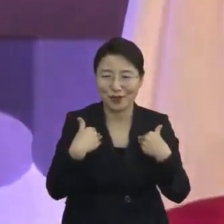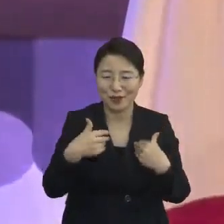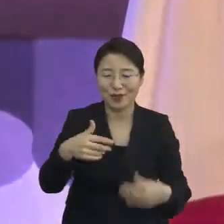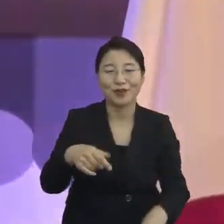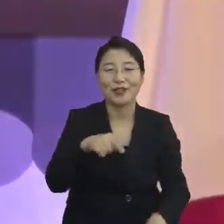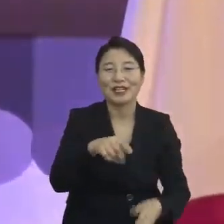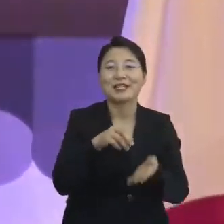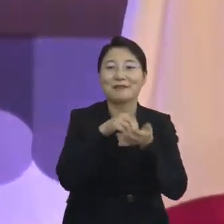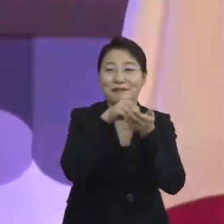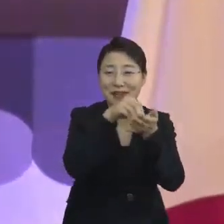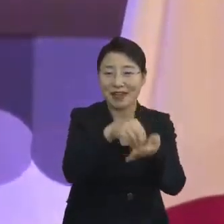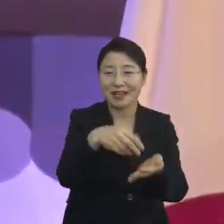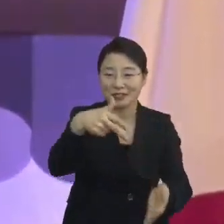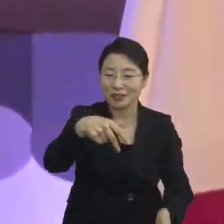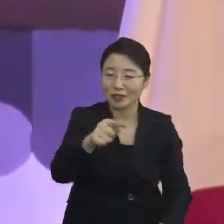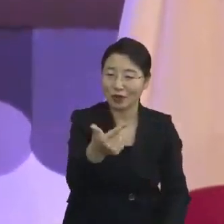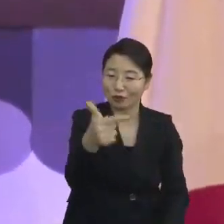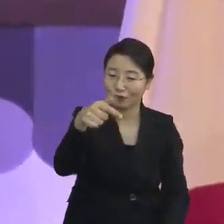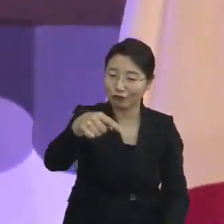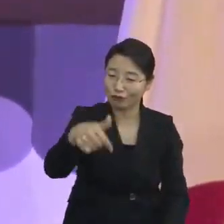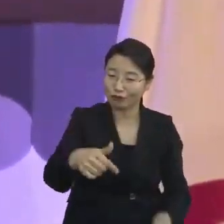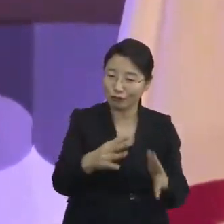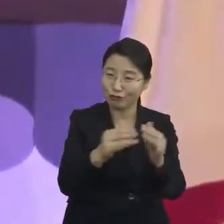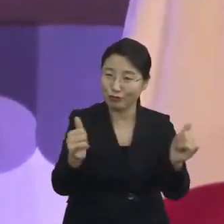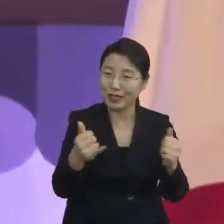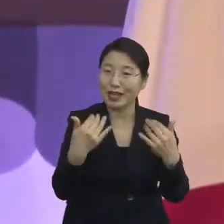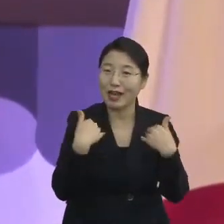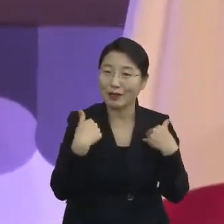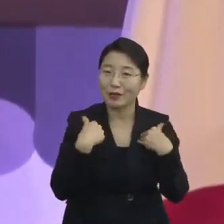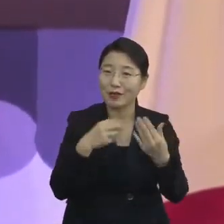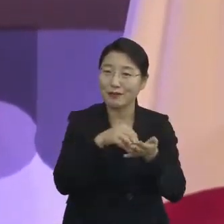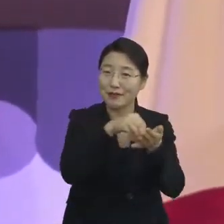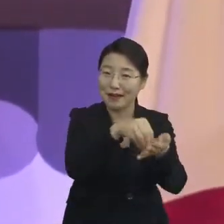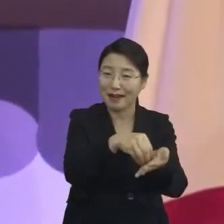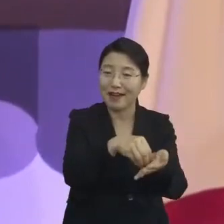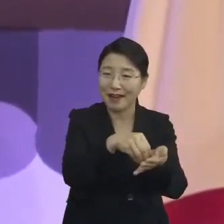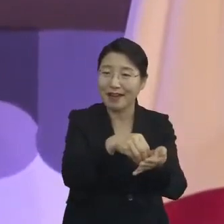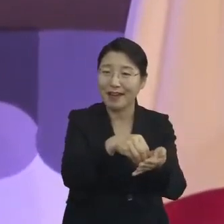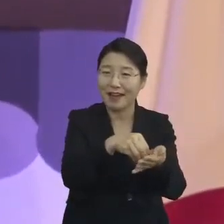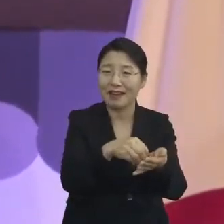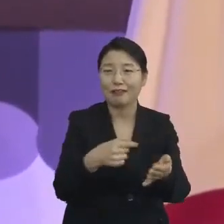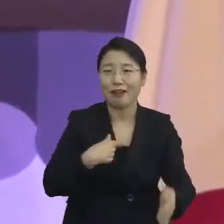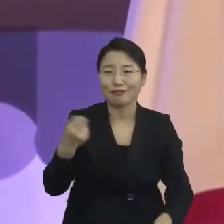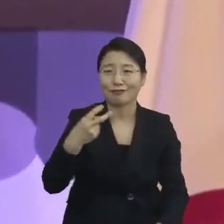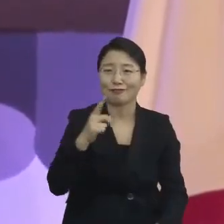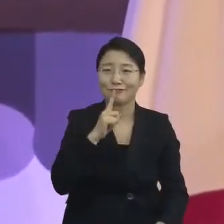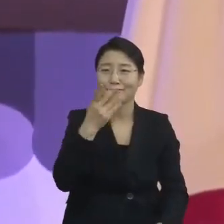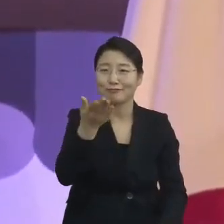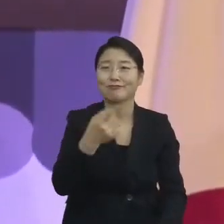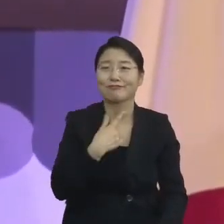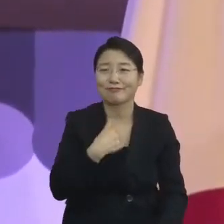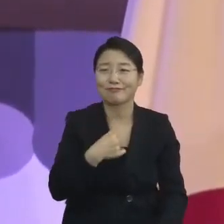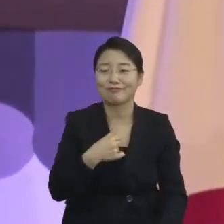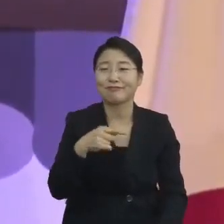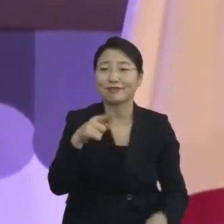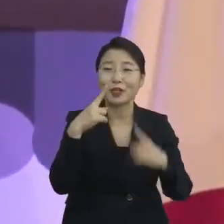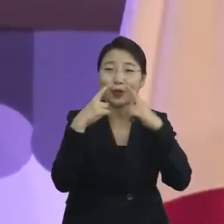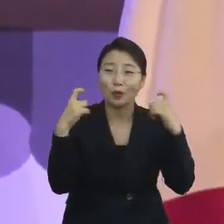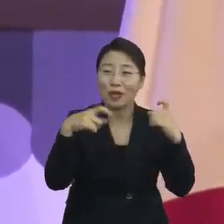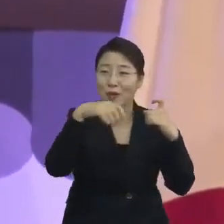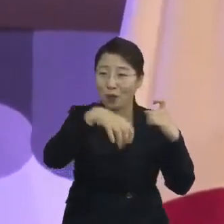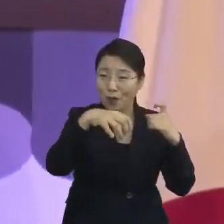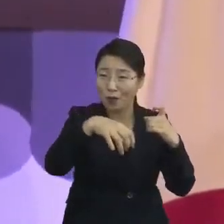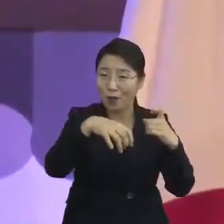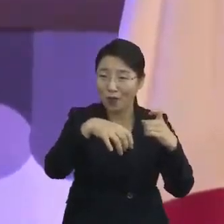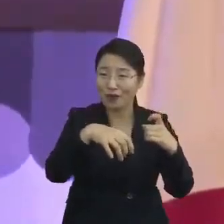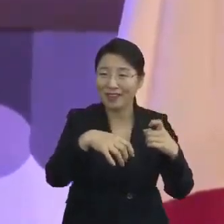해서 그 처음 아시는 분들도 계시나 봐요. 자주 얘기했었는데 그리고 생각을